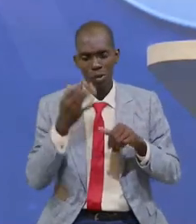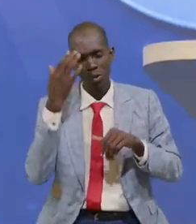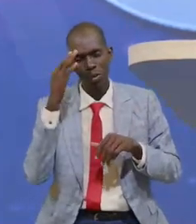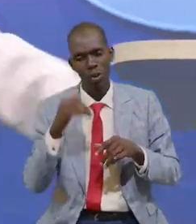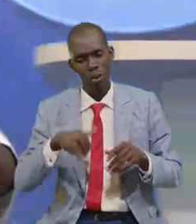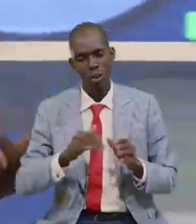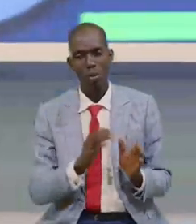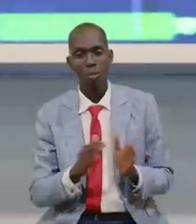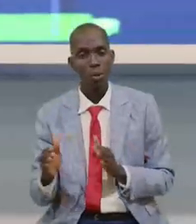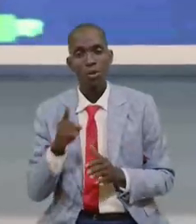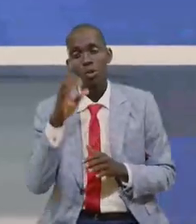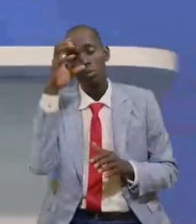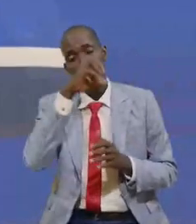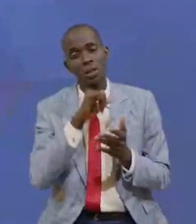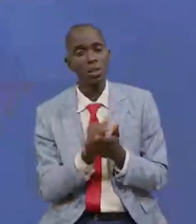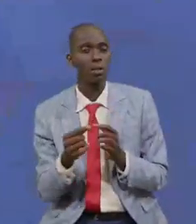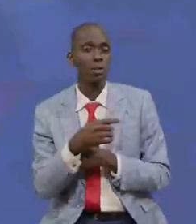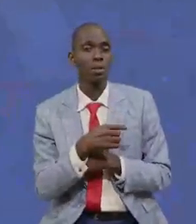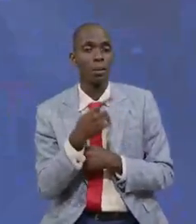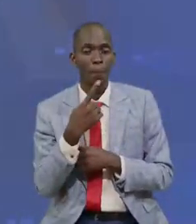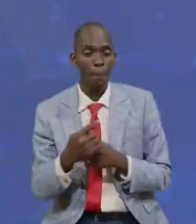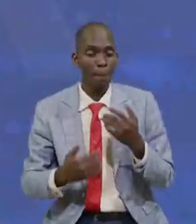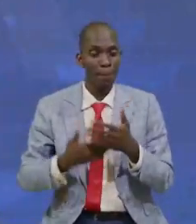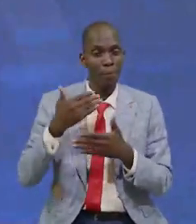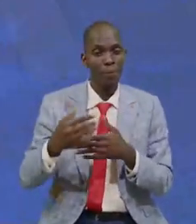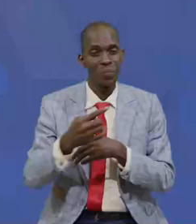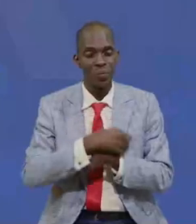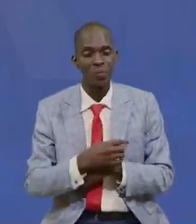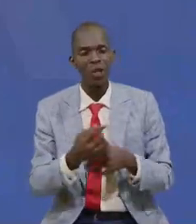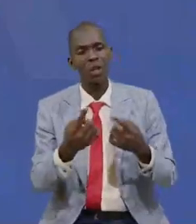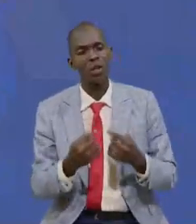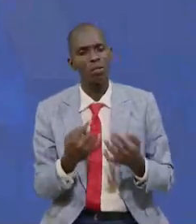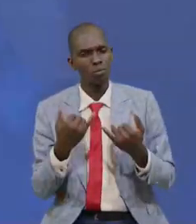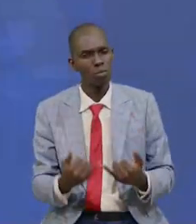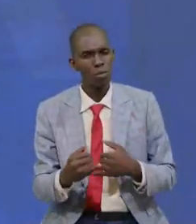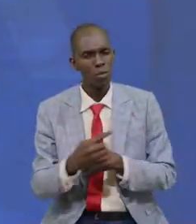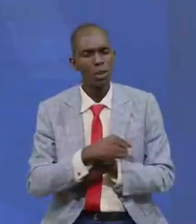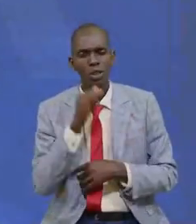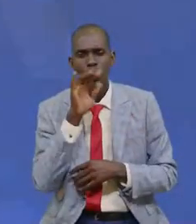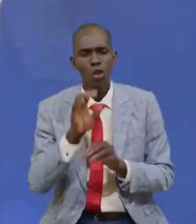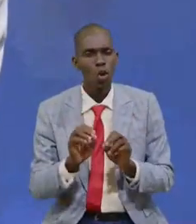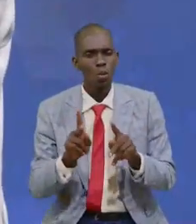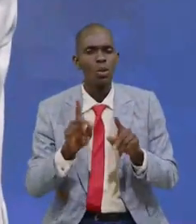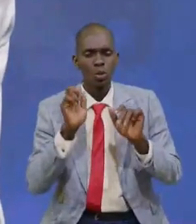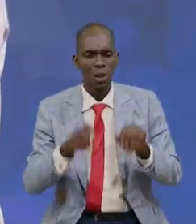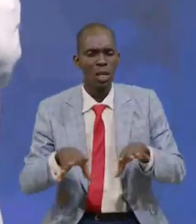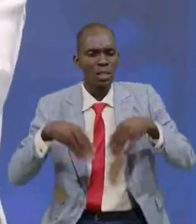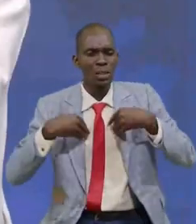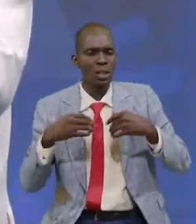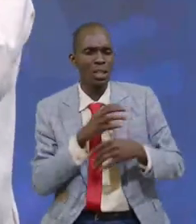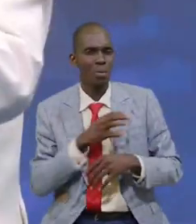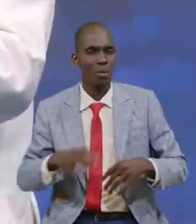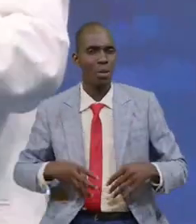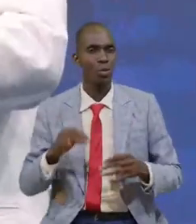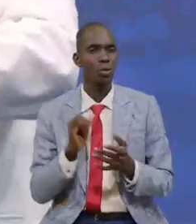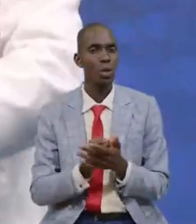Alors ils ratent le jour là. Le lendemain ils viennent, aujourd'hui est ton occasion, tu peux te marier à Christ maintenant. afin que